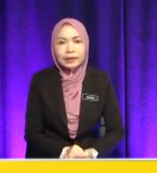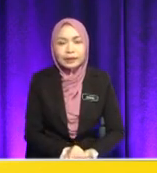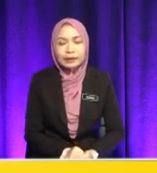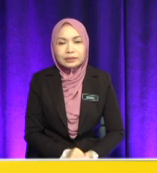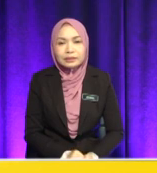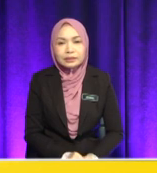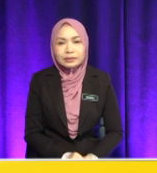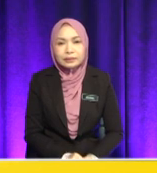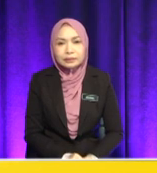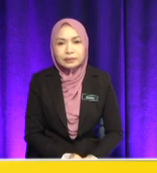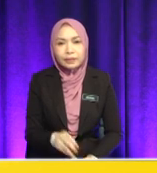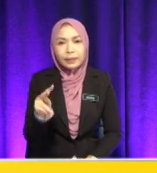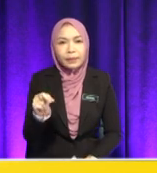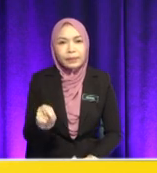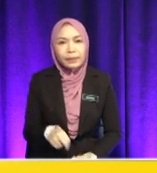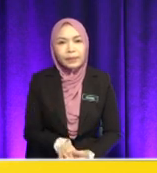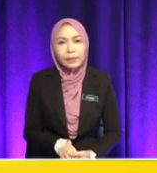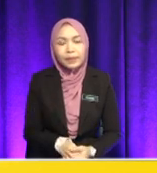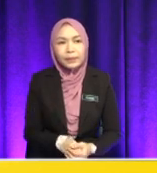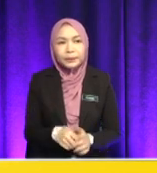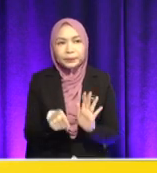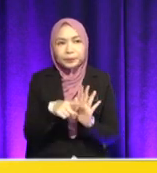tolak tigos